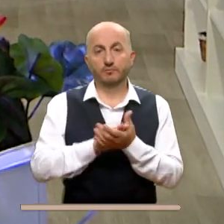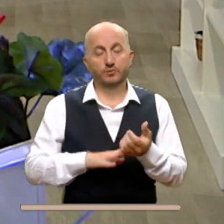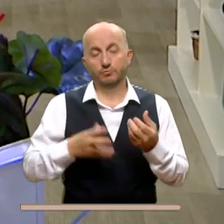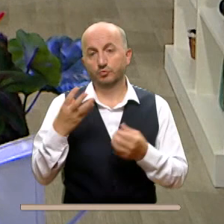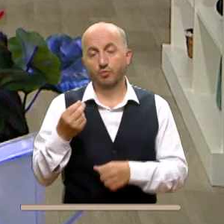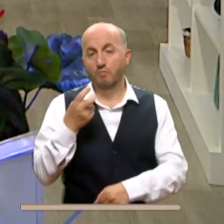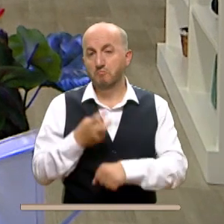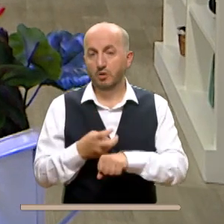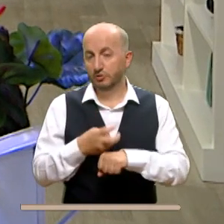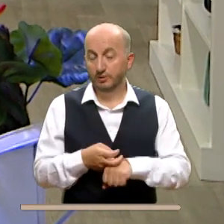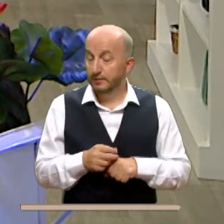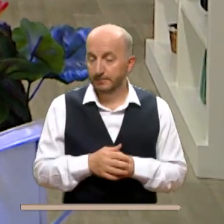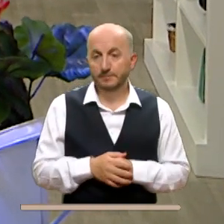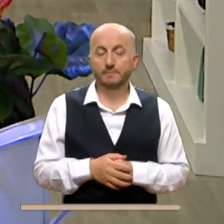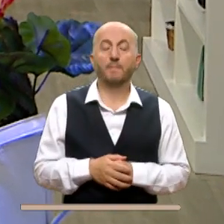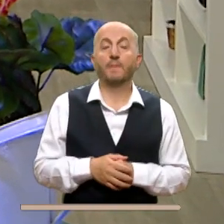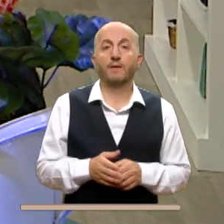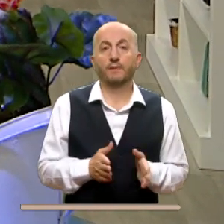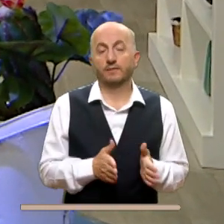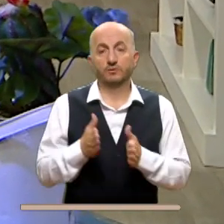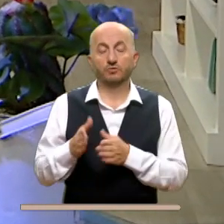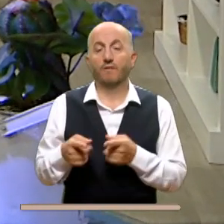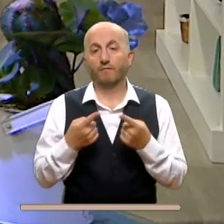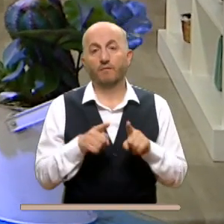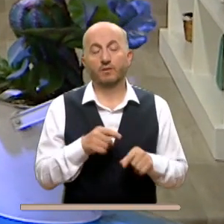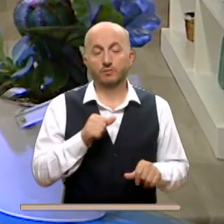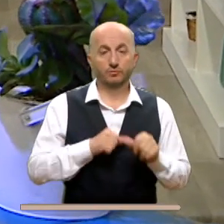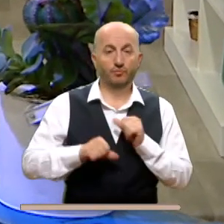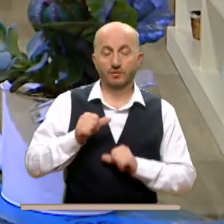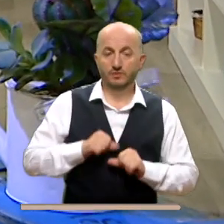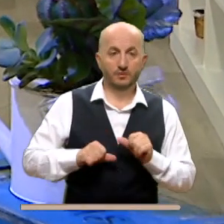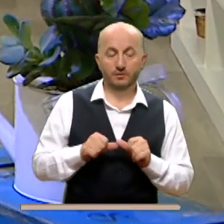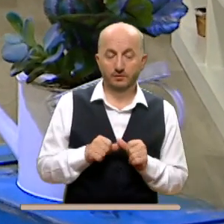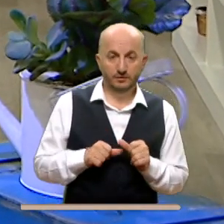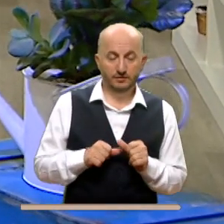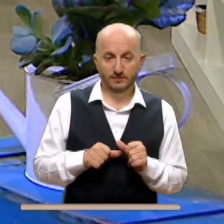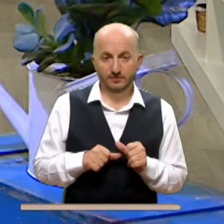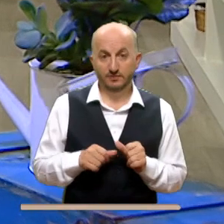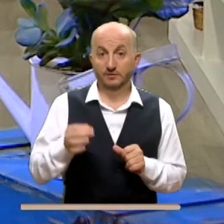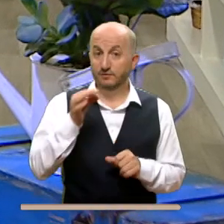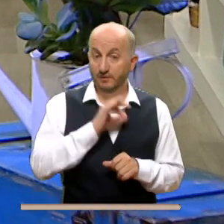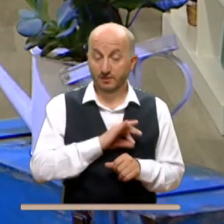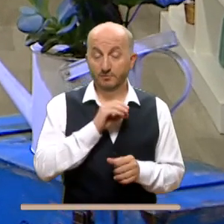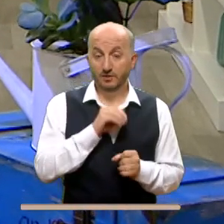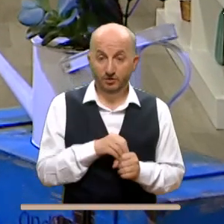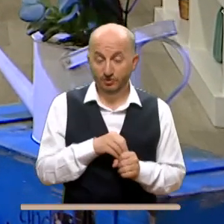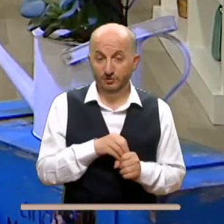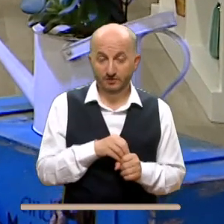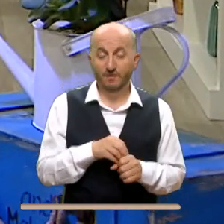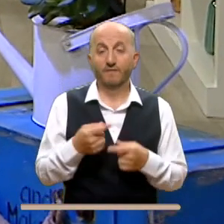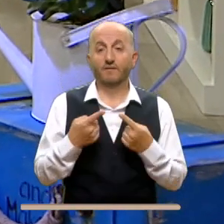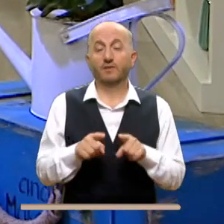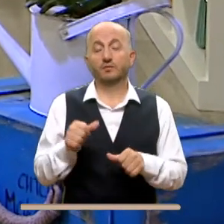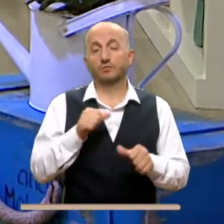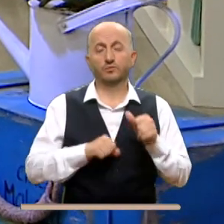başarılı. Bizim mezunlarımız ayrıca farklı üniversitelerin akademik birimlerinden de istifade etmek için farklı